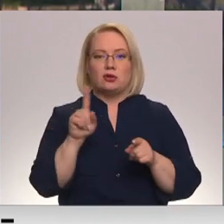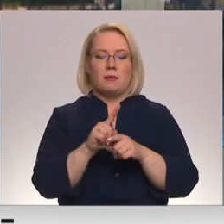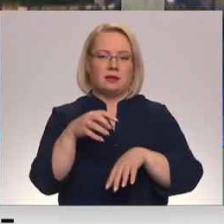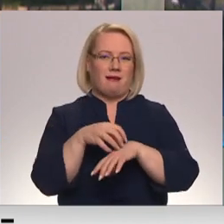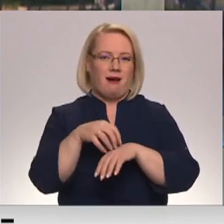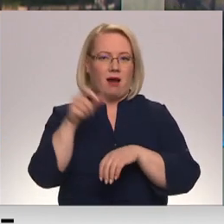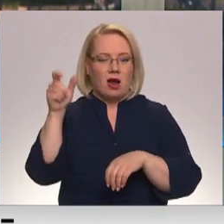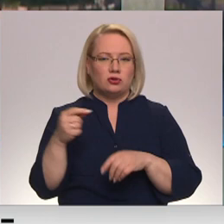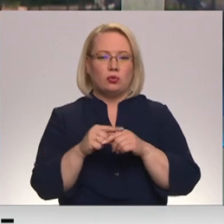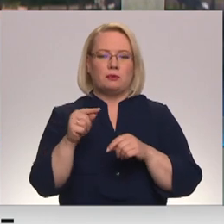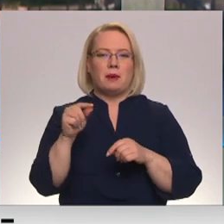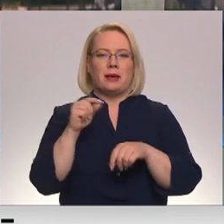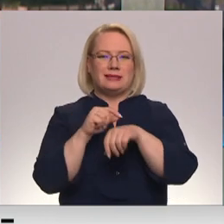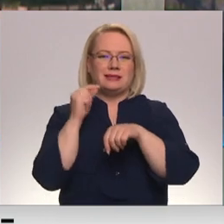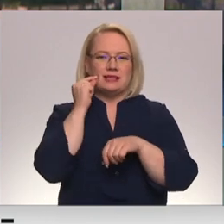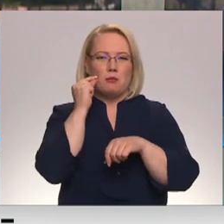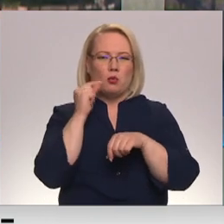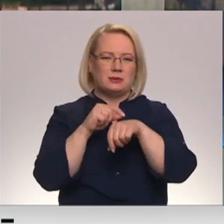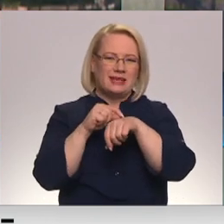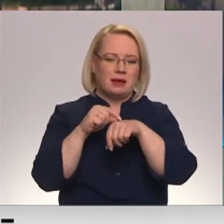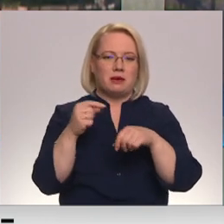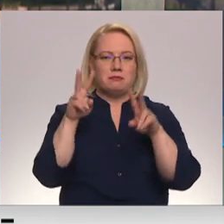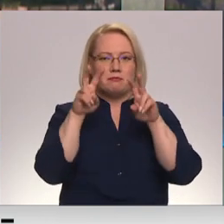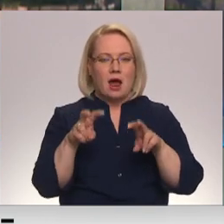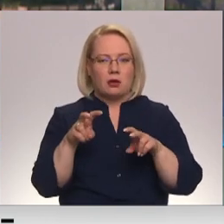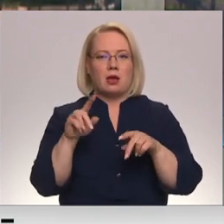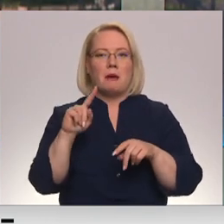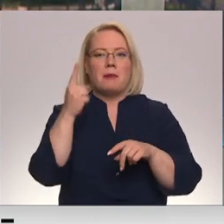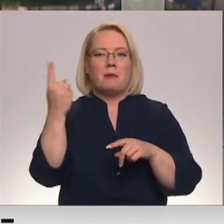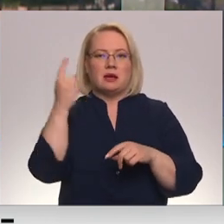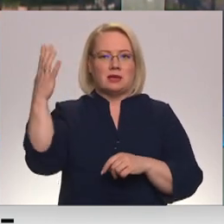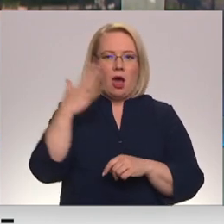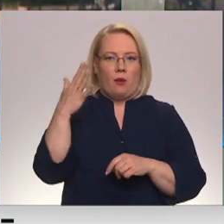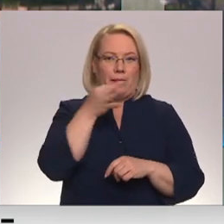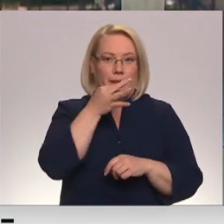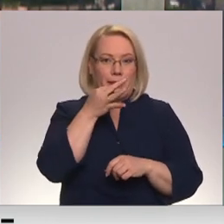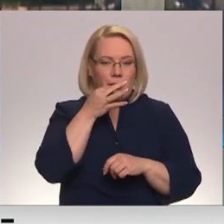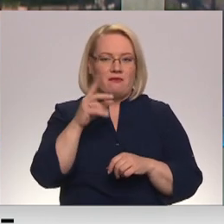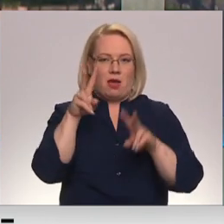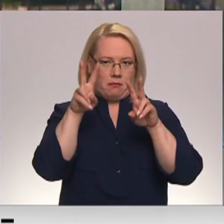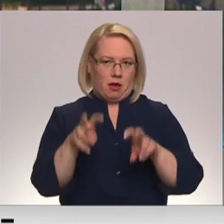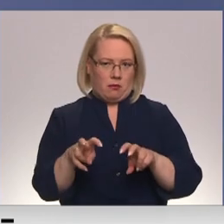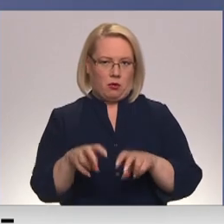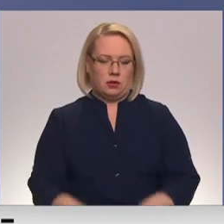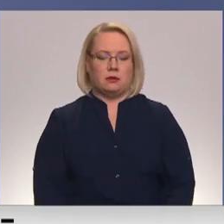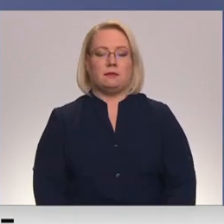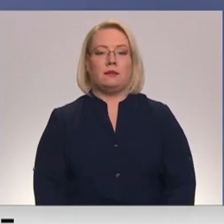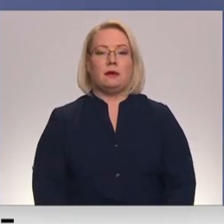aicina dzimumzīmes pārbaudīt tagad, vēl pirms gūts pirmais iedegums. Plašāk stāsta Dāvids Frēdenfelds.